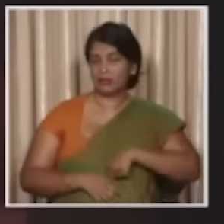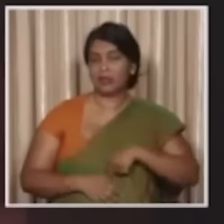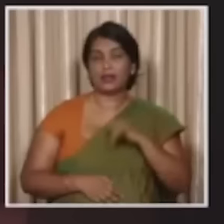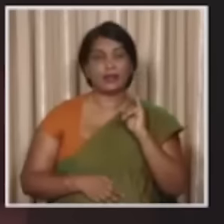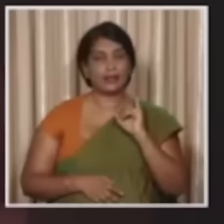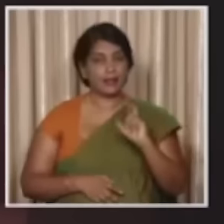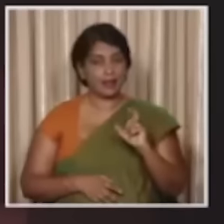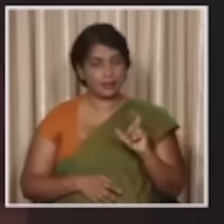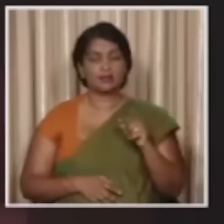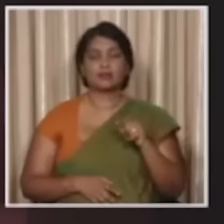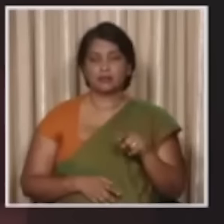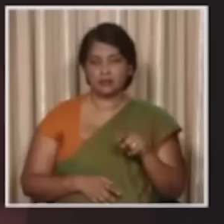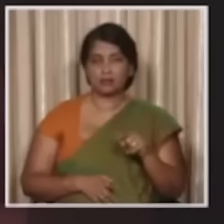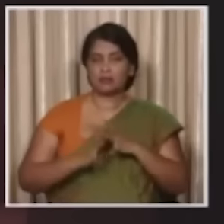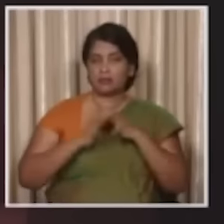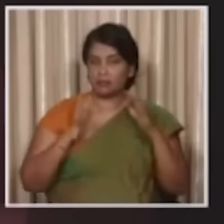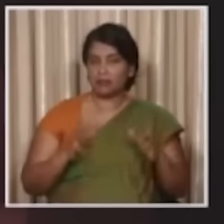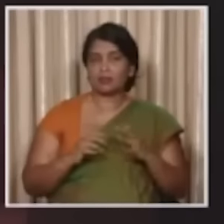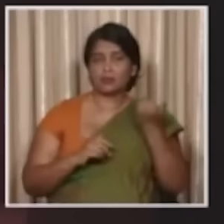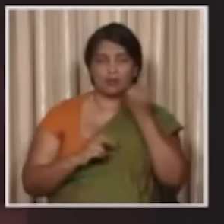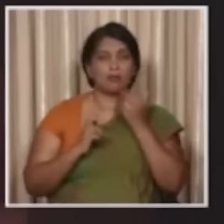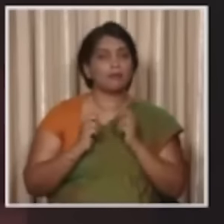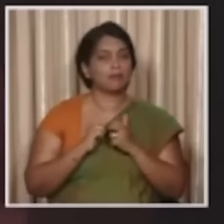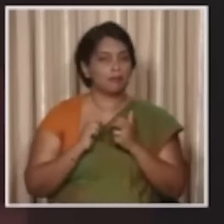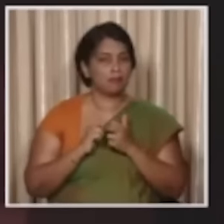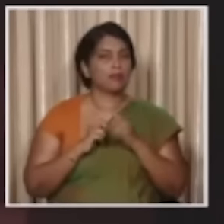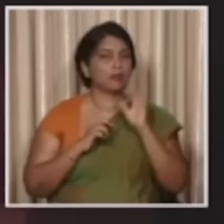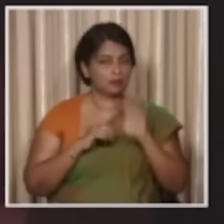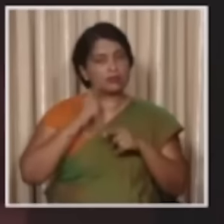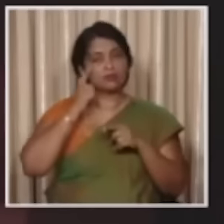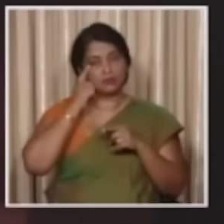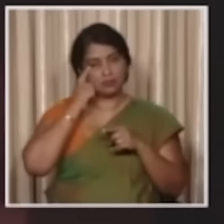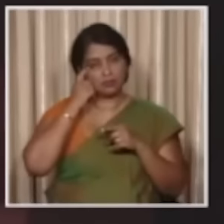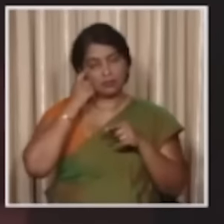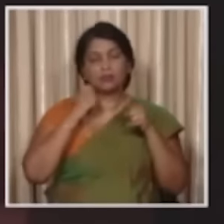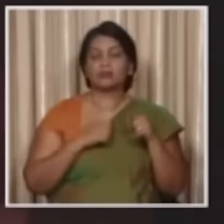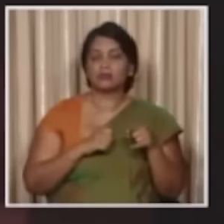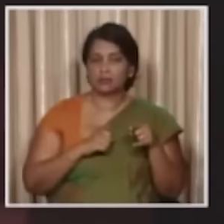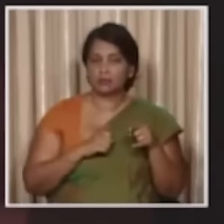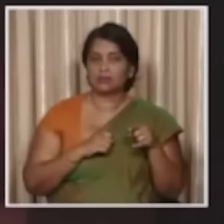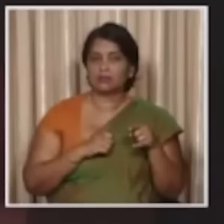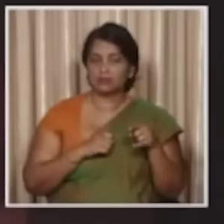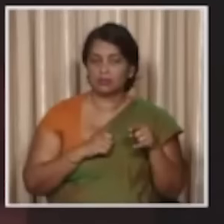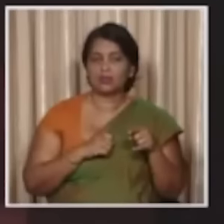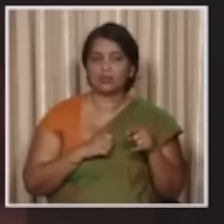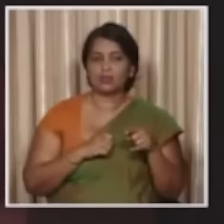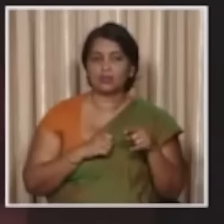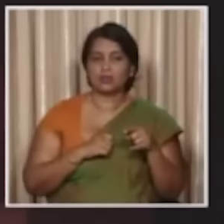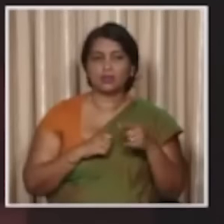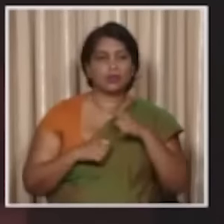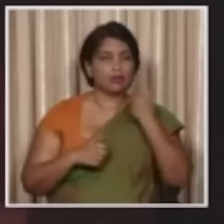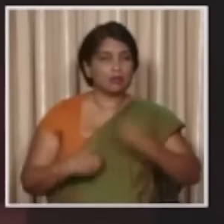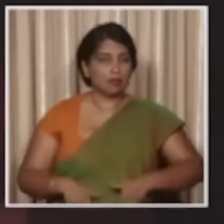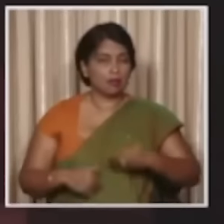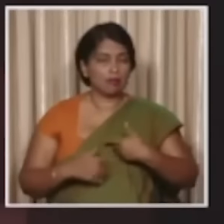මේ අනාදී ඒ බරපතල ආසාදිත තත්ත්වයන් නිර්මාණය වෙනවා මේ ආර්ථව දුගී